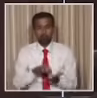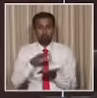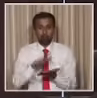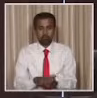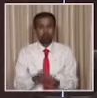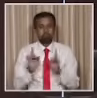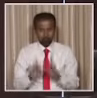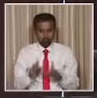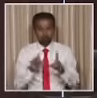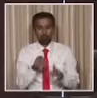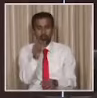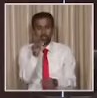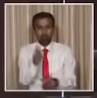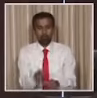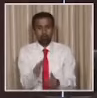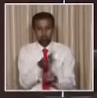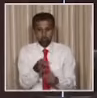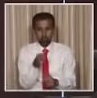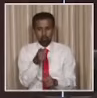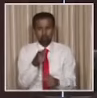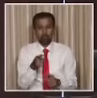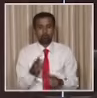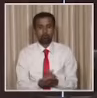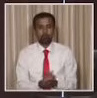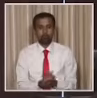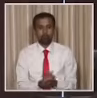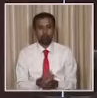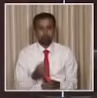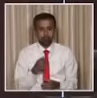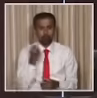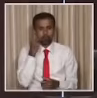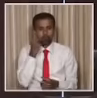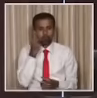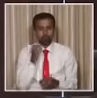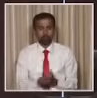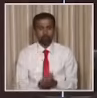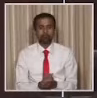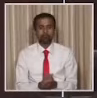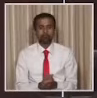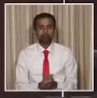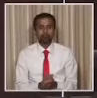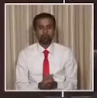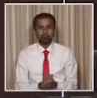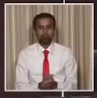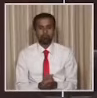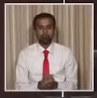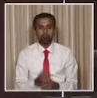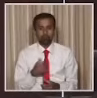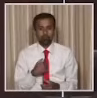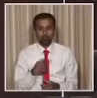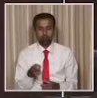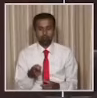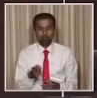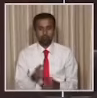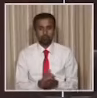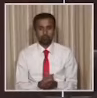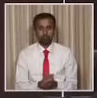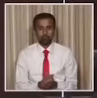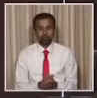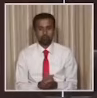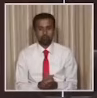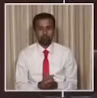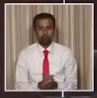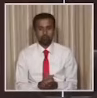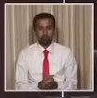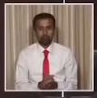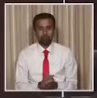ඒක වෙනුවෙන් ඔබතුමා වෙණි හිටිනවා ඒක විවාදයක් නෑ ඒක අපි දන්නවා ඒ නිසා Mama etan inna berenda. Anitteka,